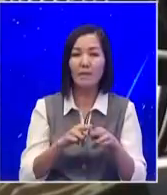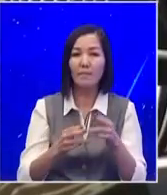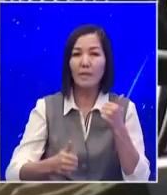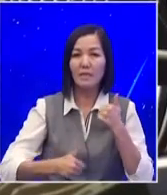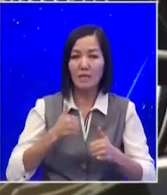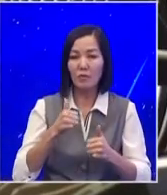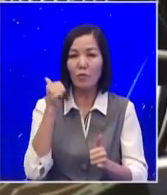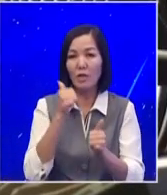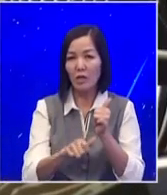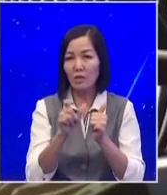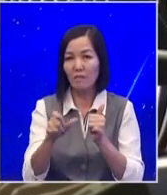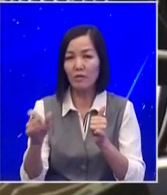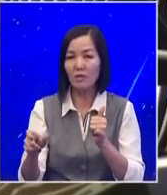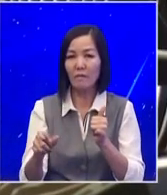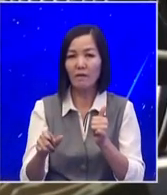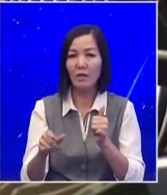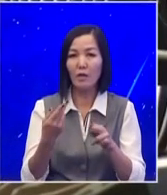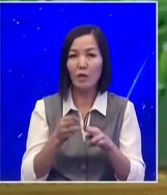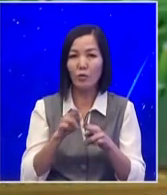заслуга каждого из присутствующих в зале.